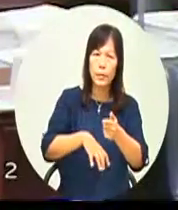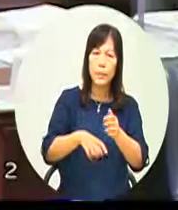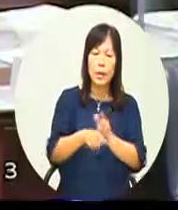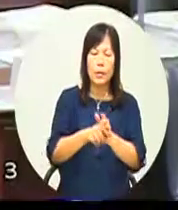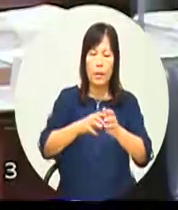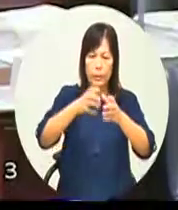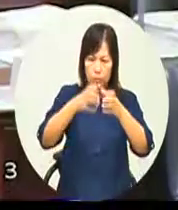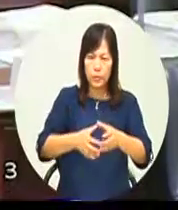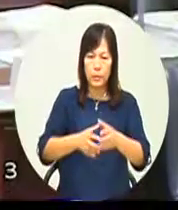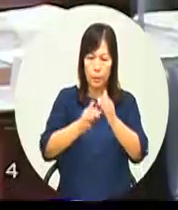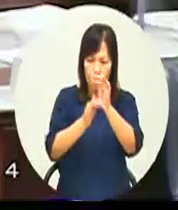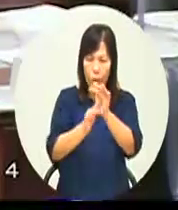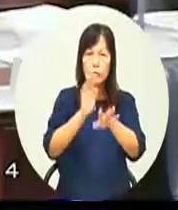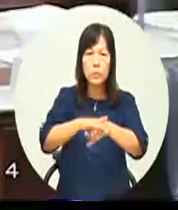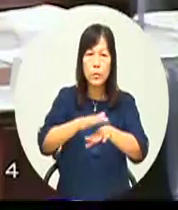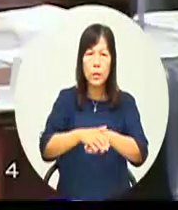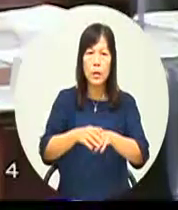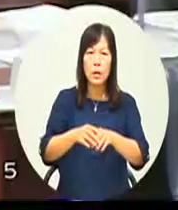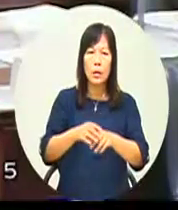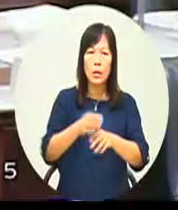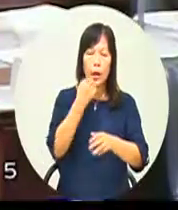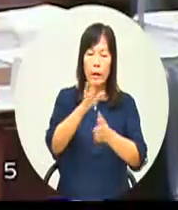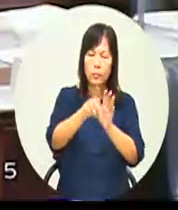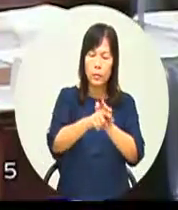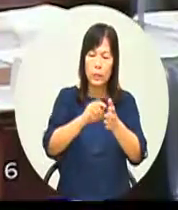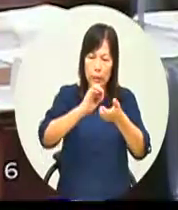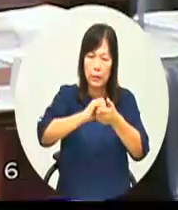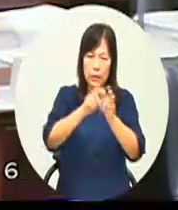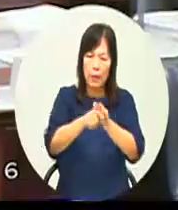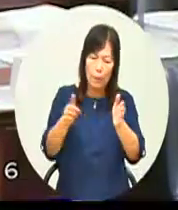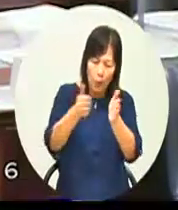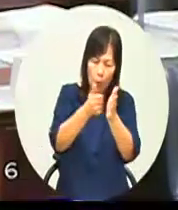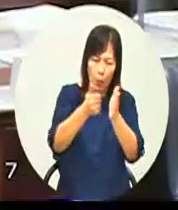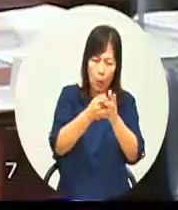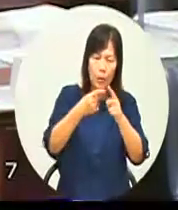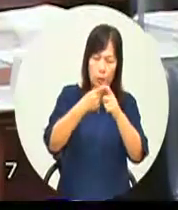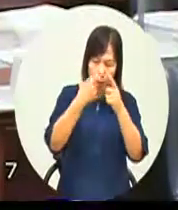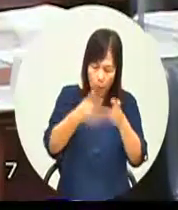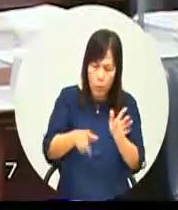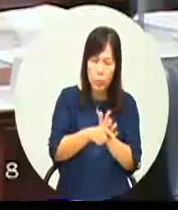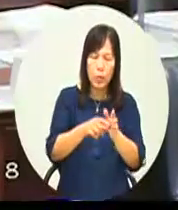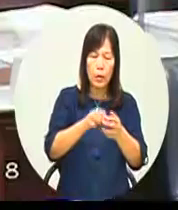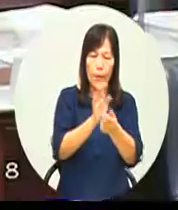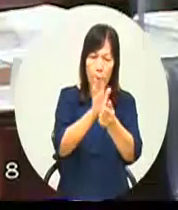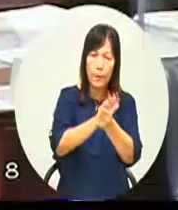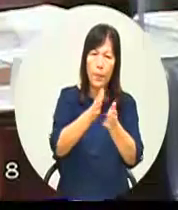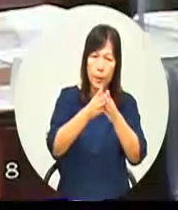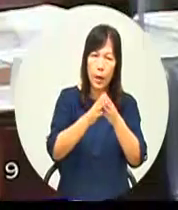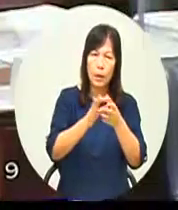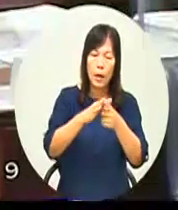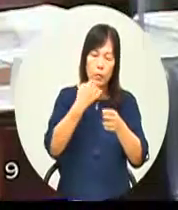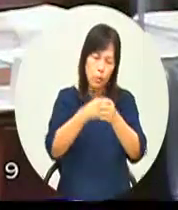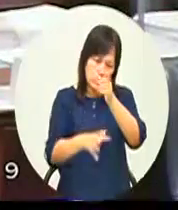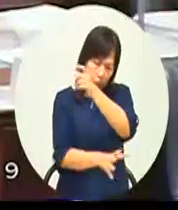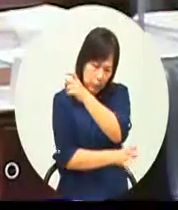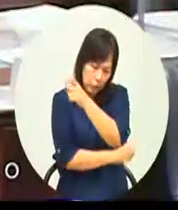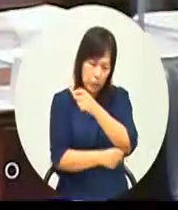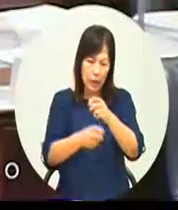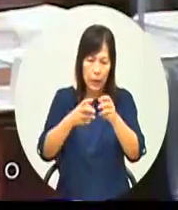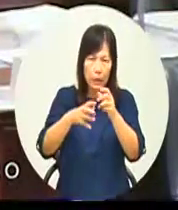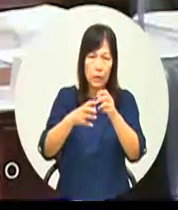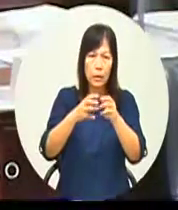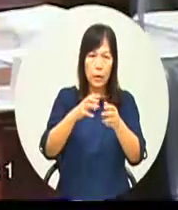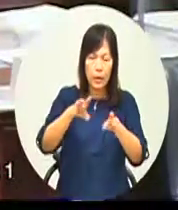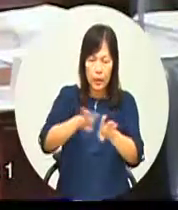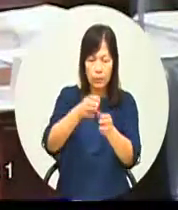好，可是弄好之后，我们必须靠运量去把它维持。那这个运量就必须从一些很小、很基本的地方去做这